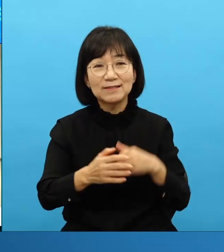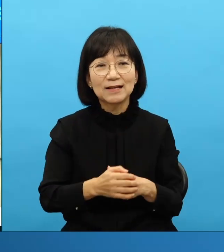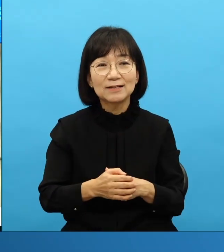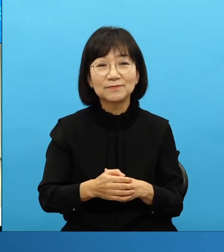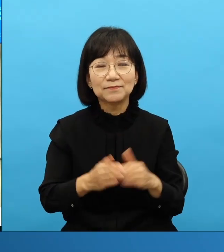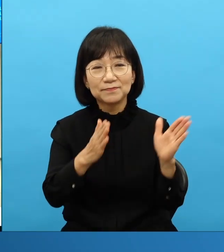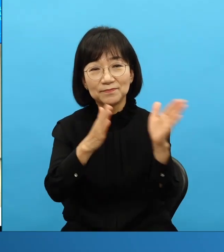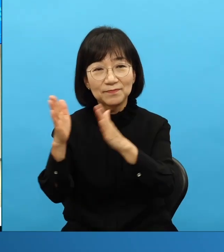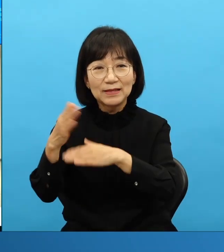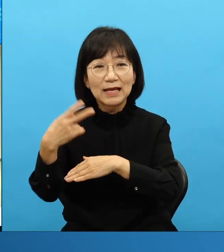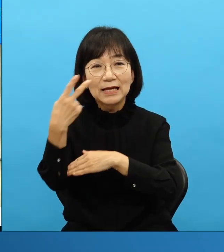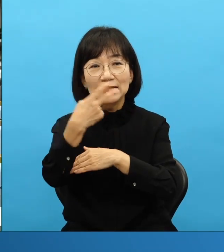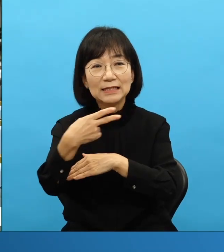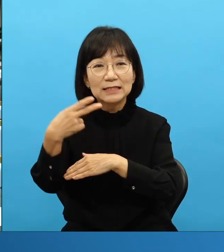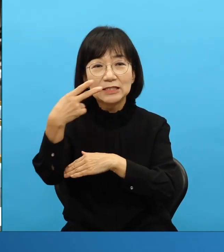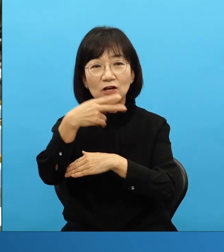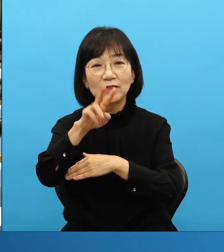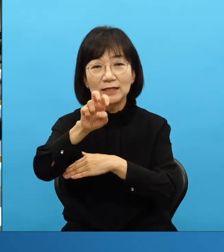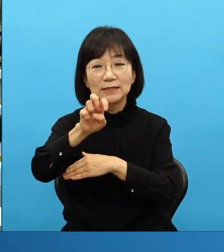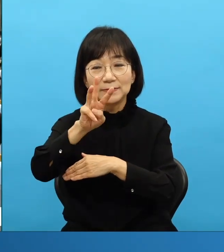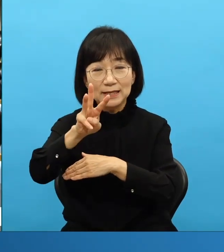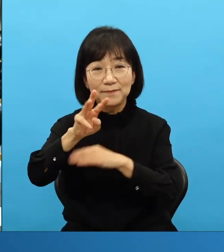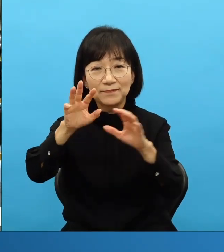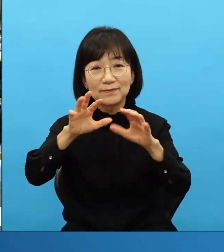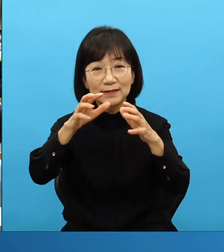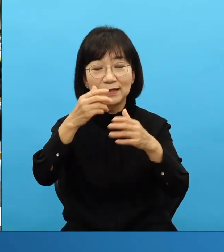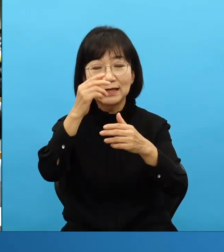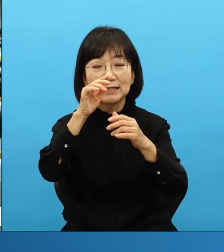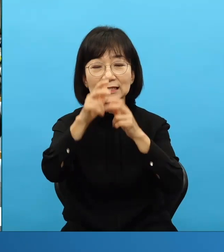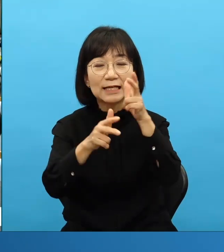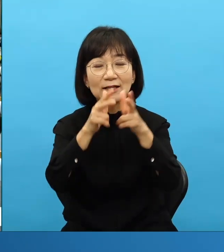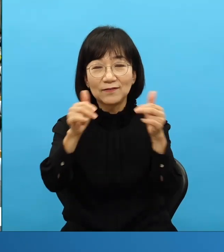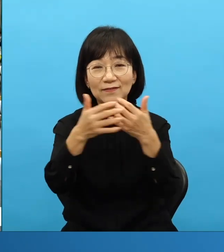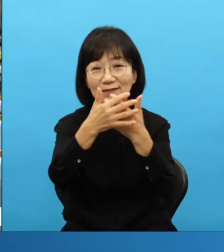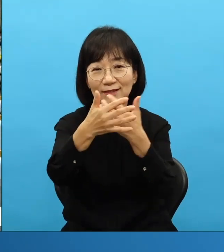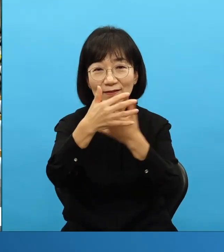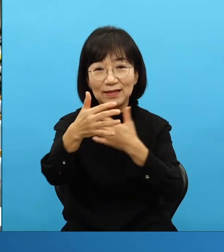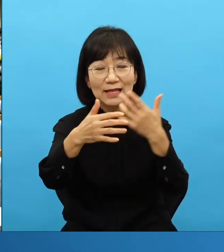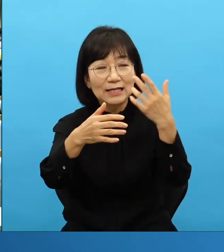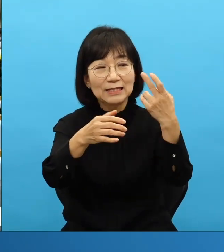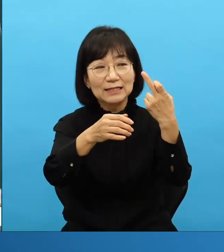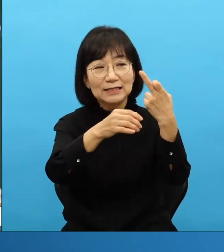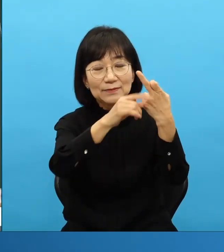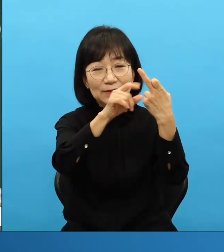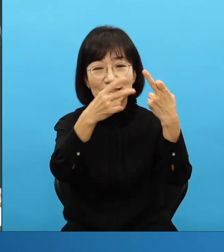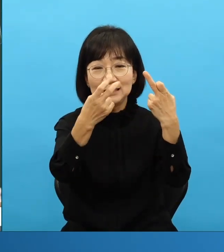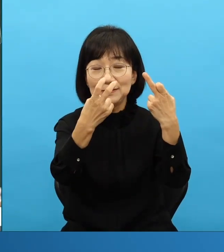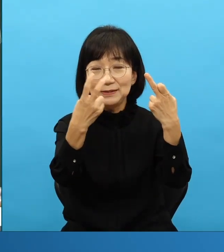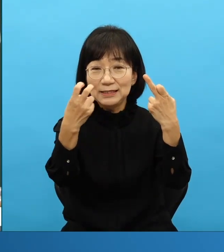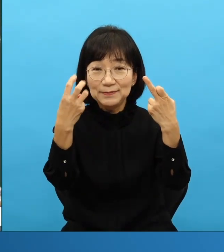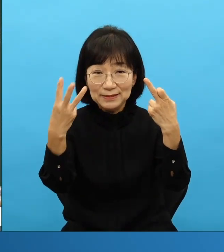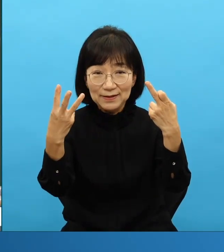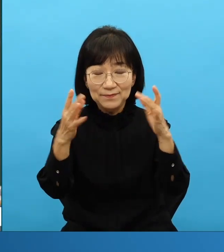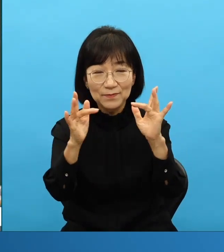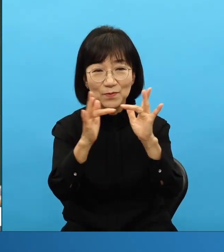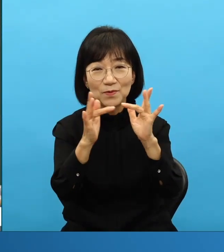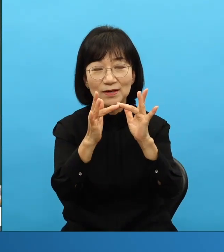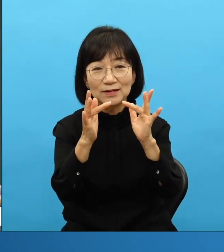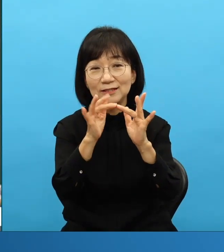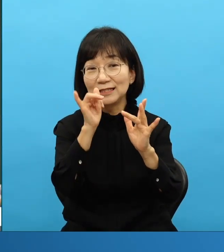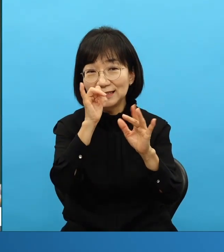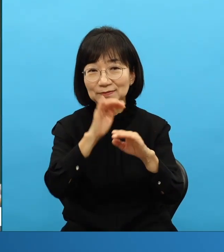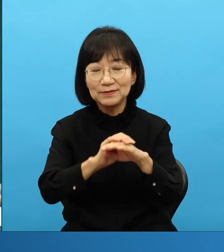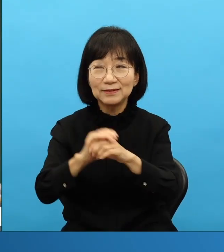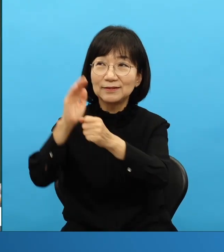2023 세계 산업인 대회가 오는 22일부터 이틀간 온라인으로 열립니다. 이번 산업인